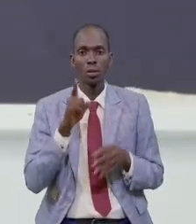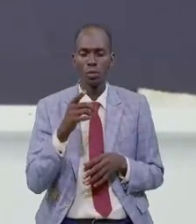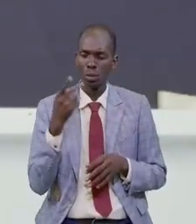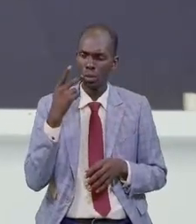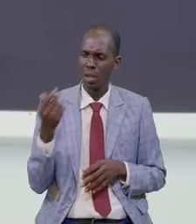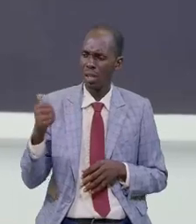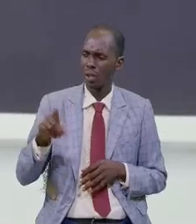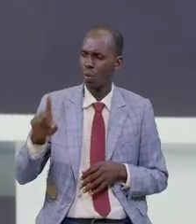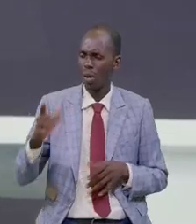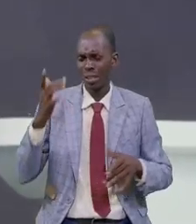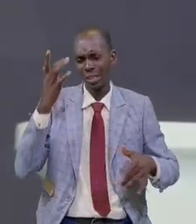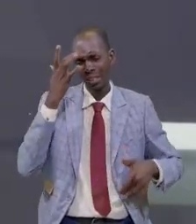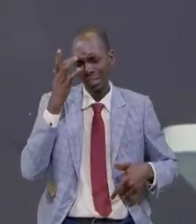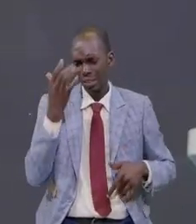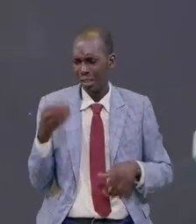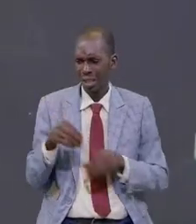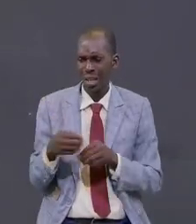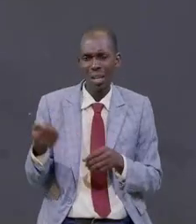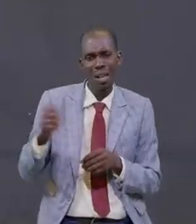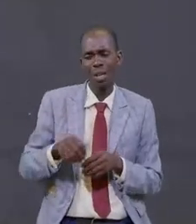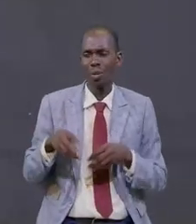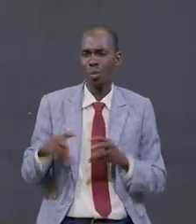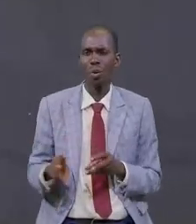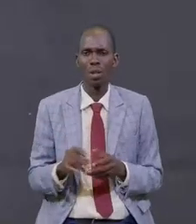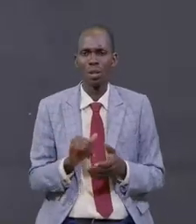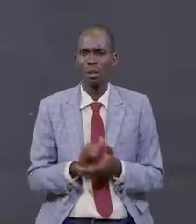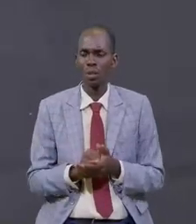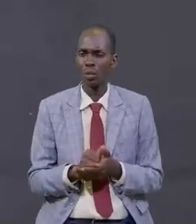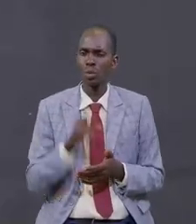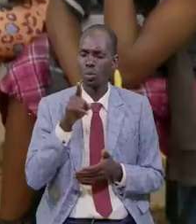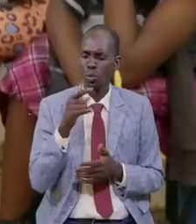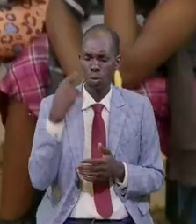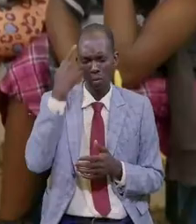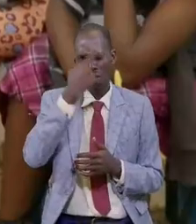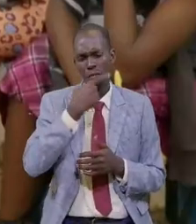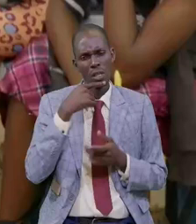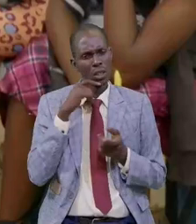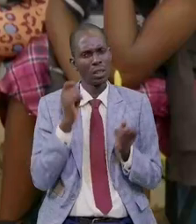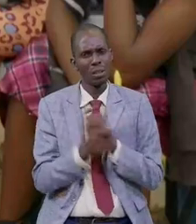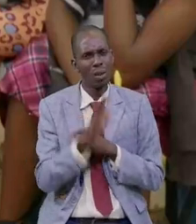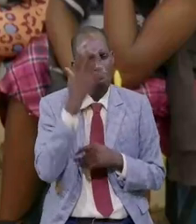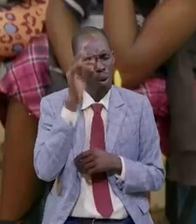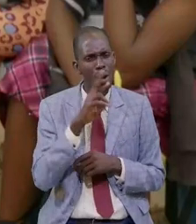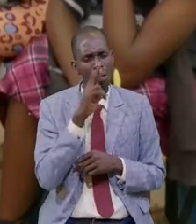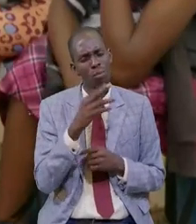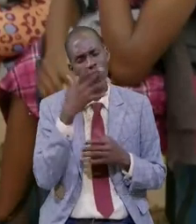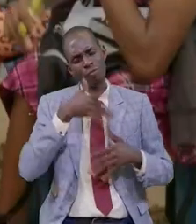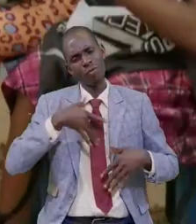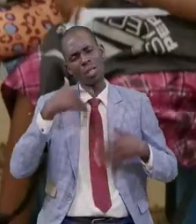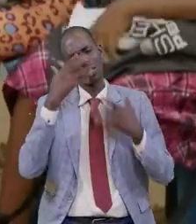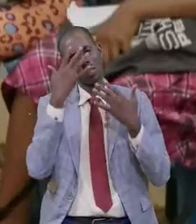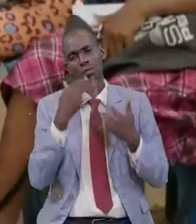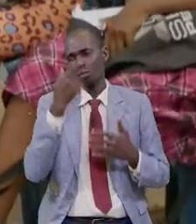quand tu vois quelqu'un malade ça se manifeste ton visage tu as de la sympathie pour la personne et si tu peux faire